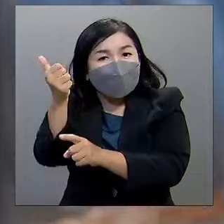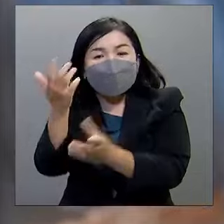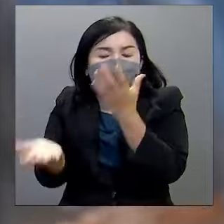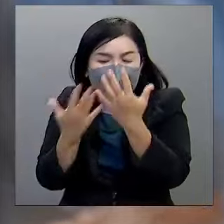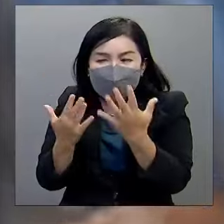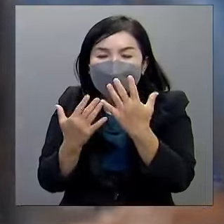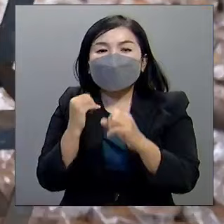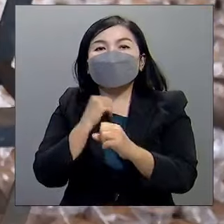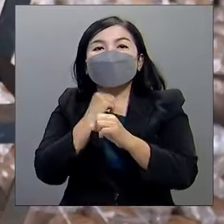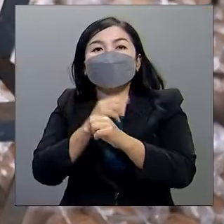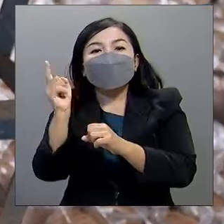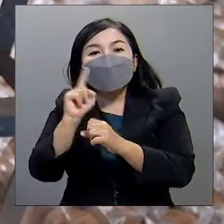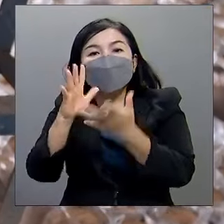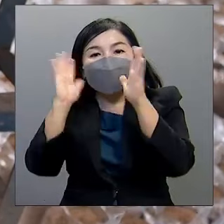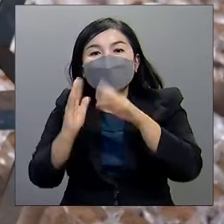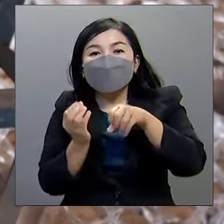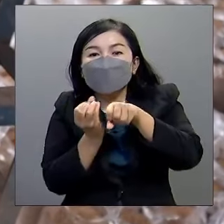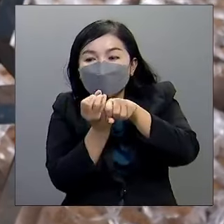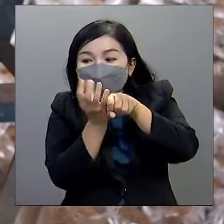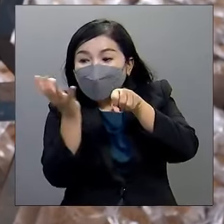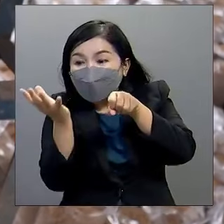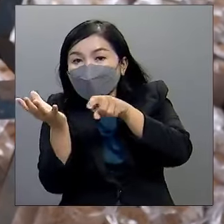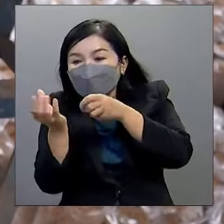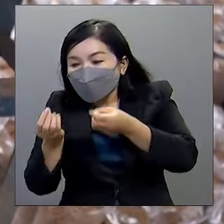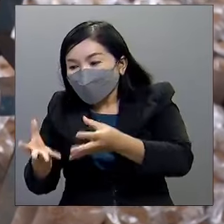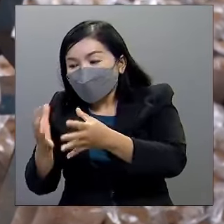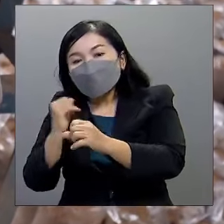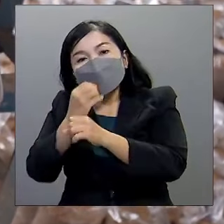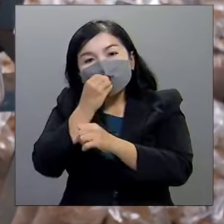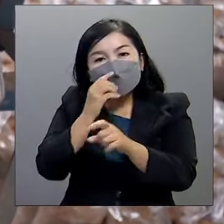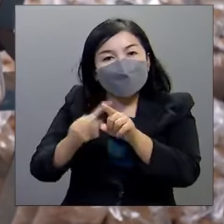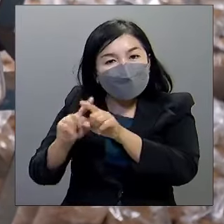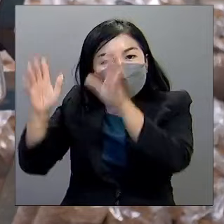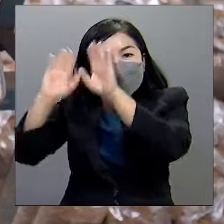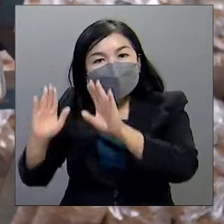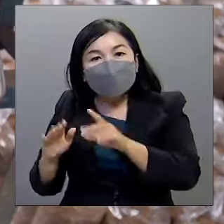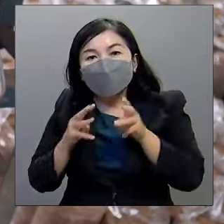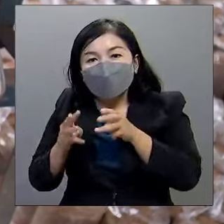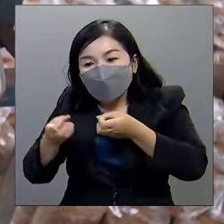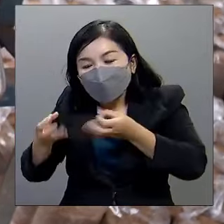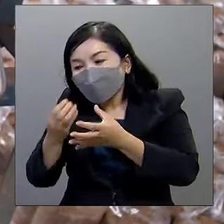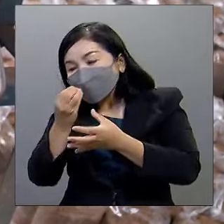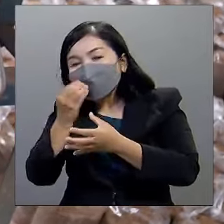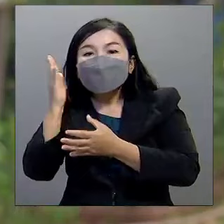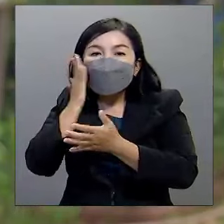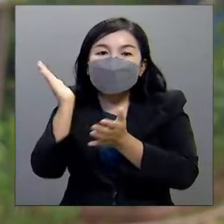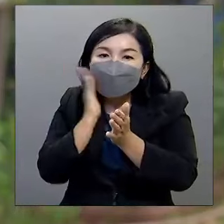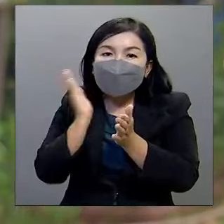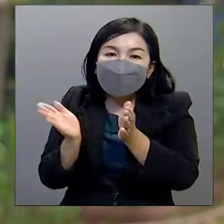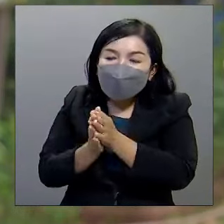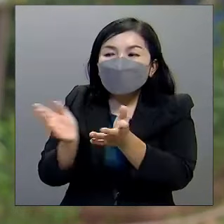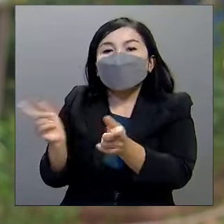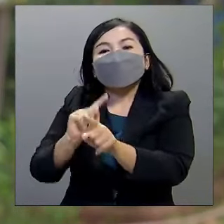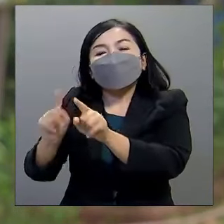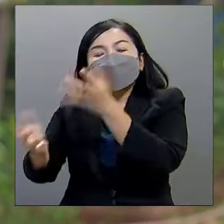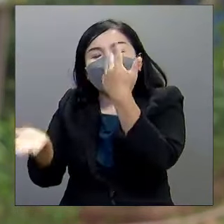แม้กระทั่งในเรื่องของการแปรรูปเห็ดเราก็จะมีขบวนการว่าเขาเก็บเห็ดสมุนไพรเราใส่อะไรเท่าไหร่แป้งมันสำปะหลัง1ต่อ1